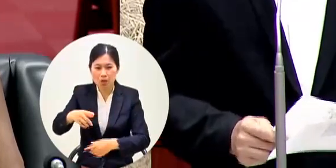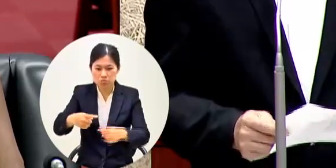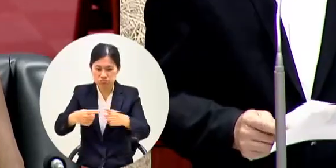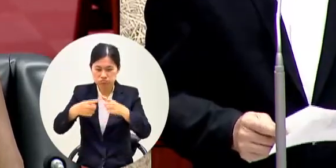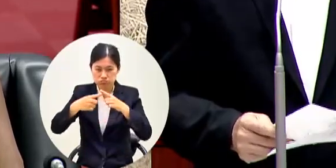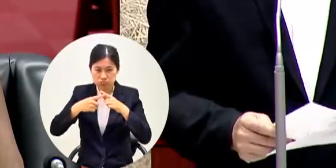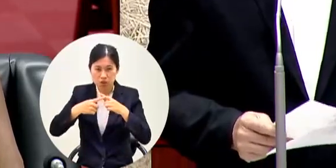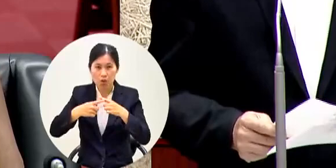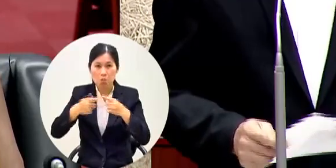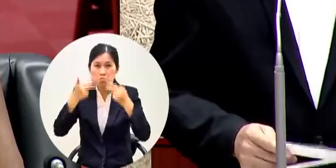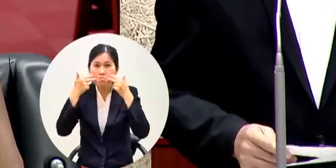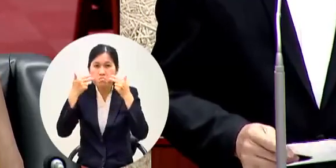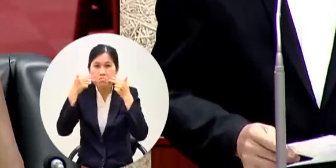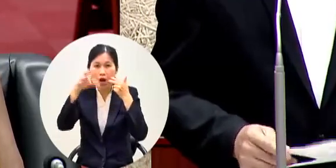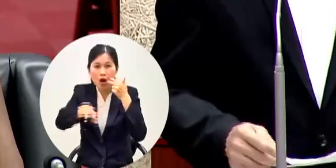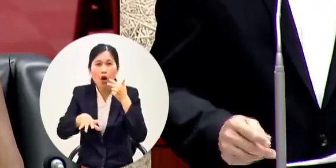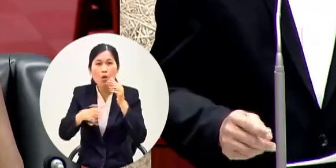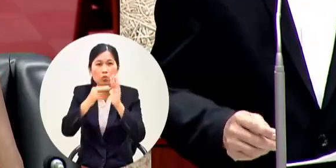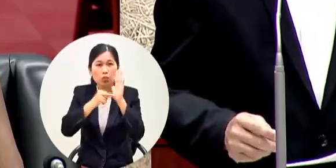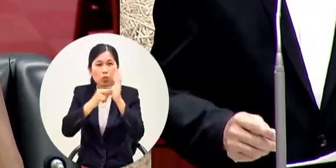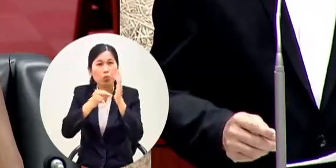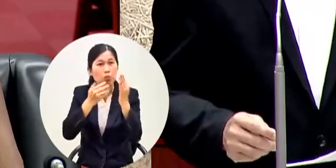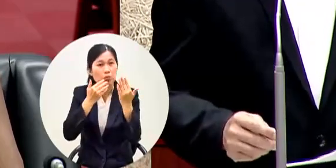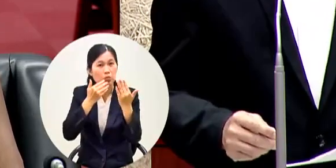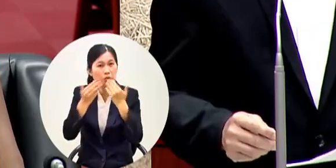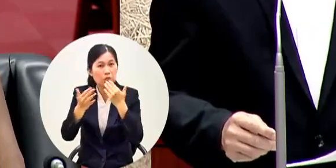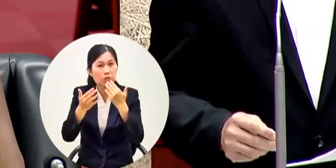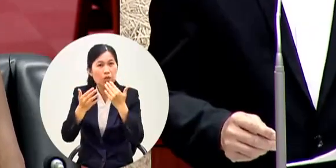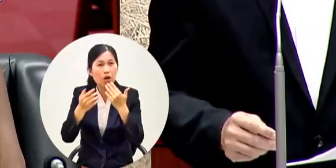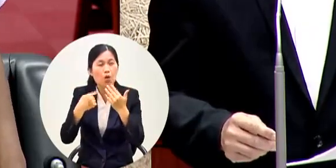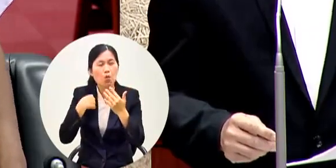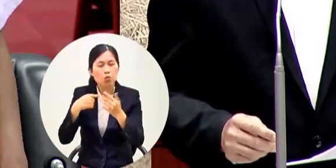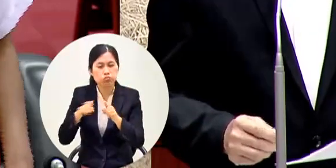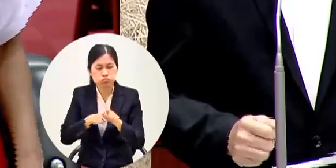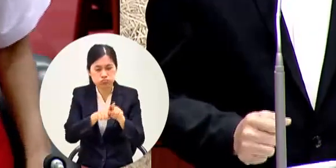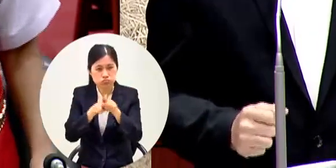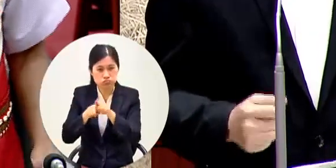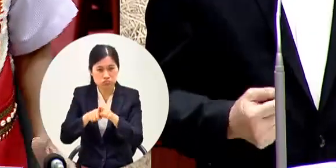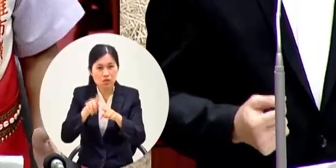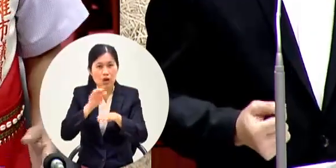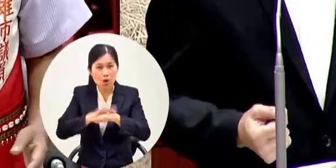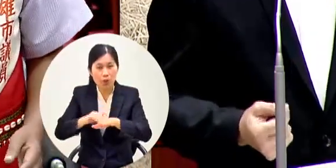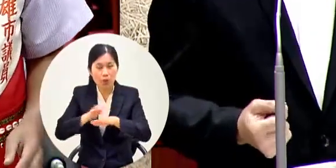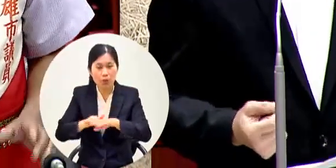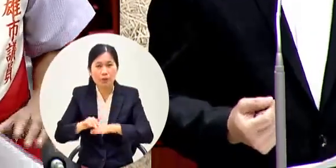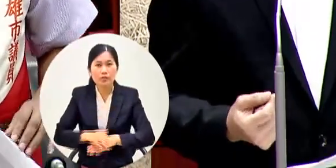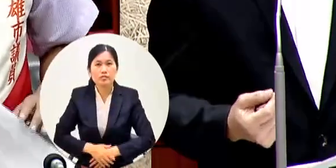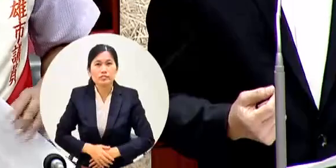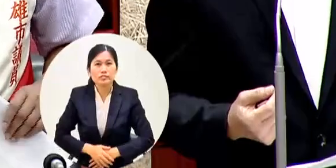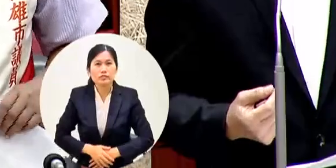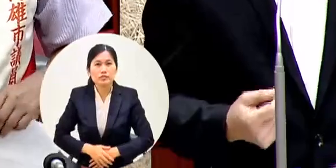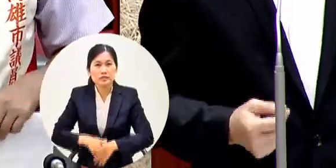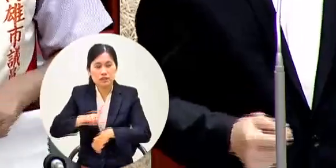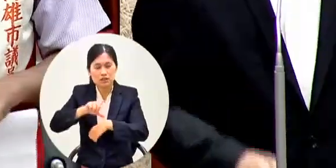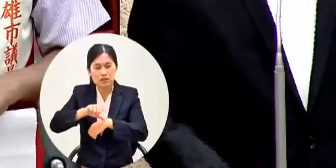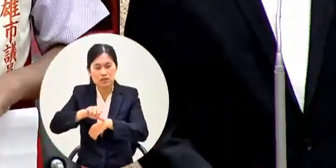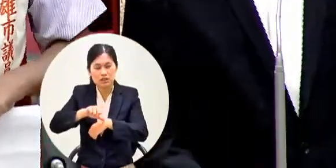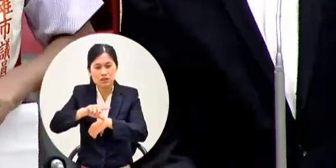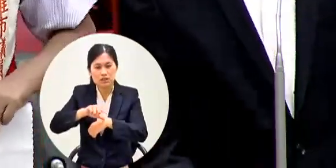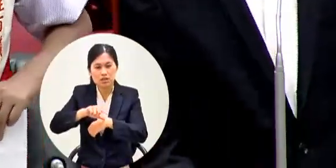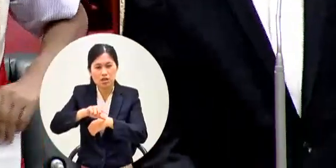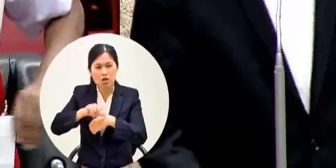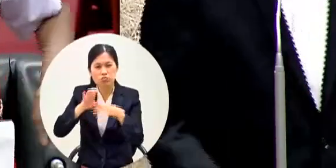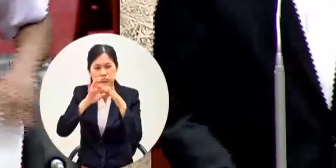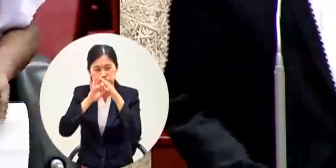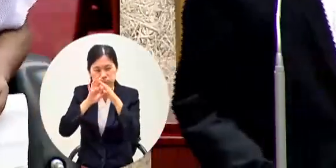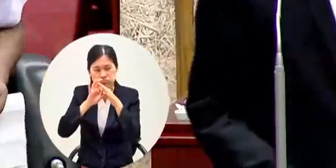当然尊重你的专业，但是希望一定要邀约相关的单位就